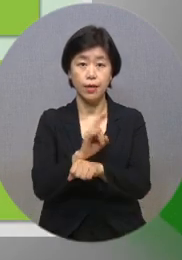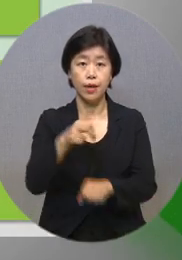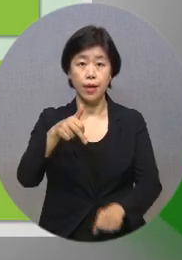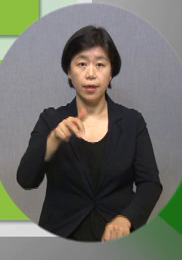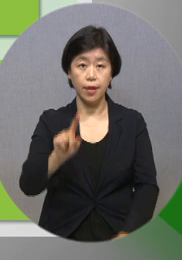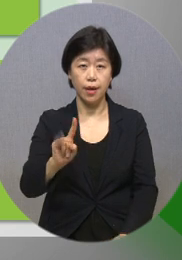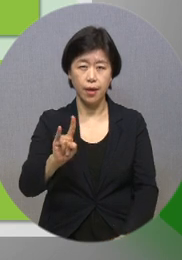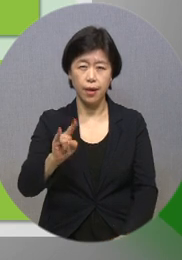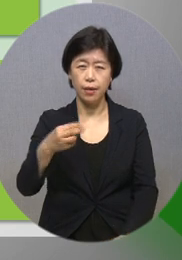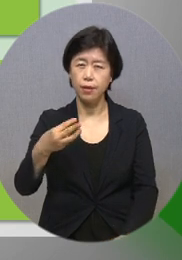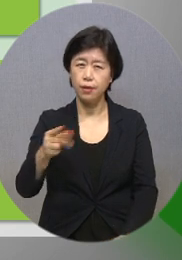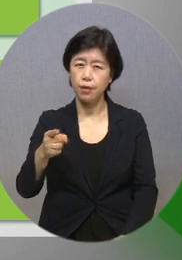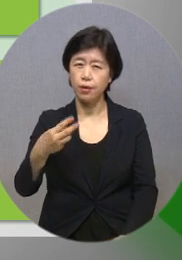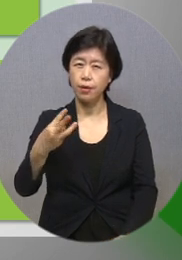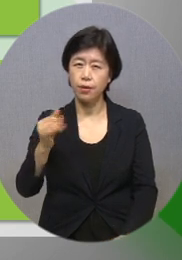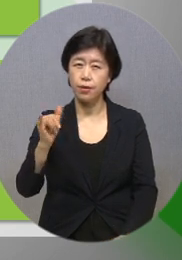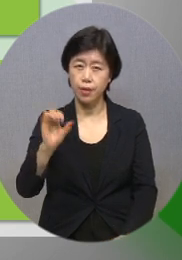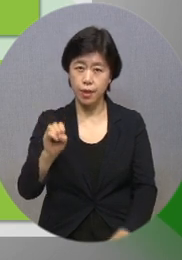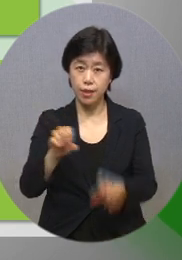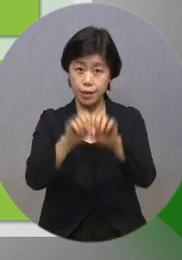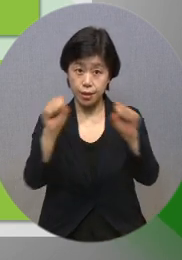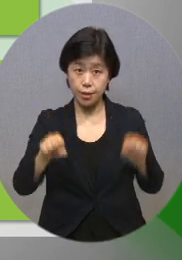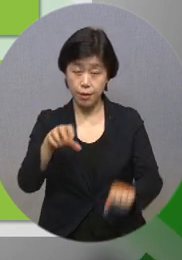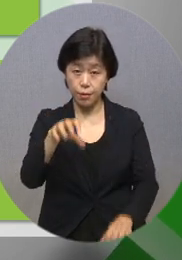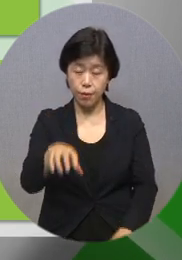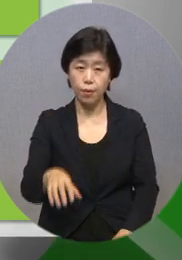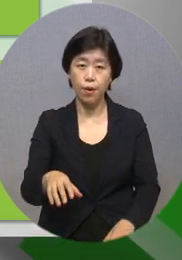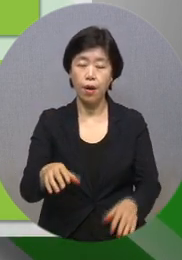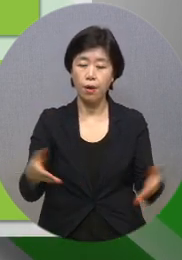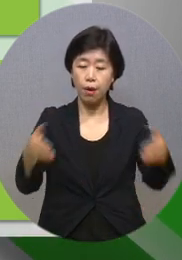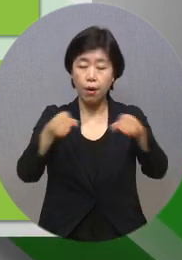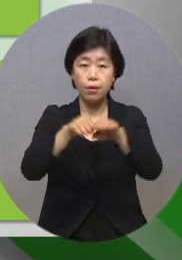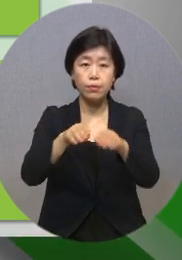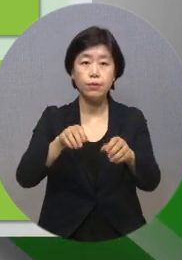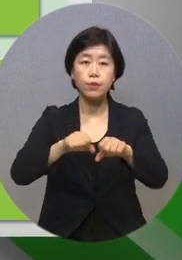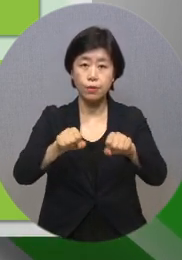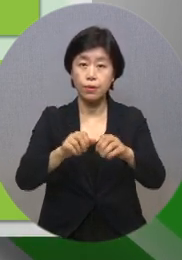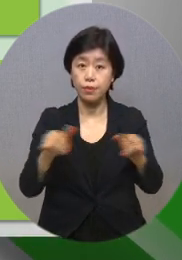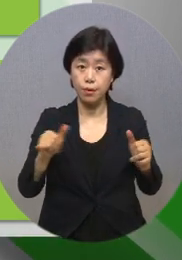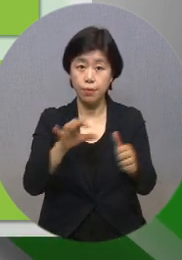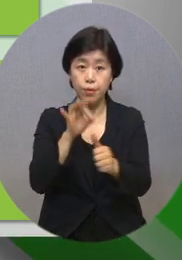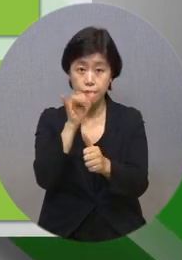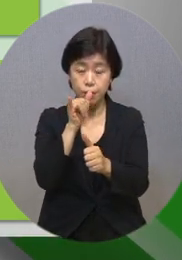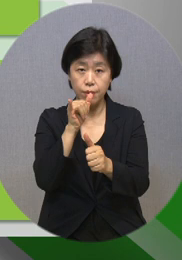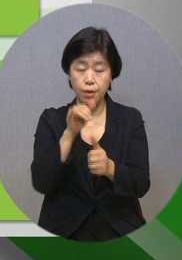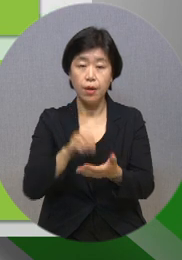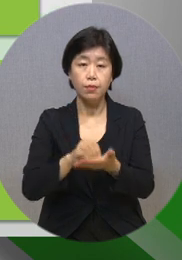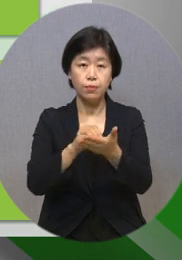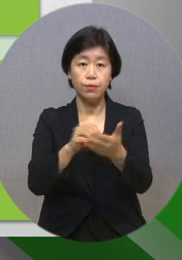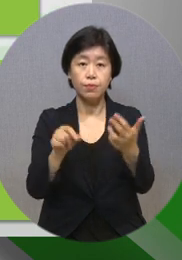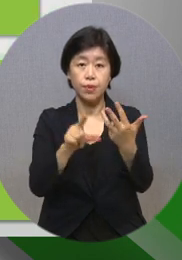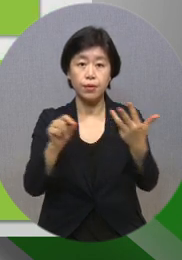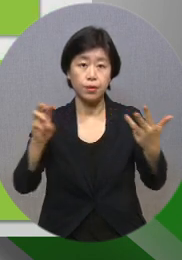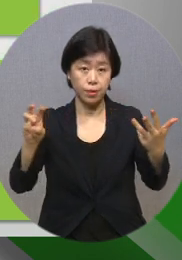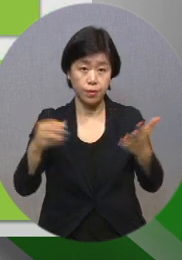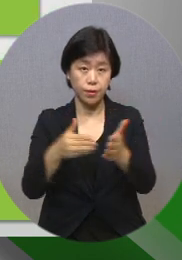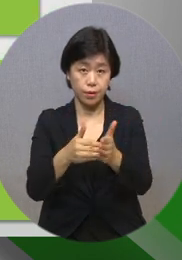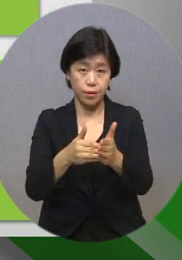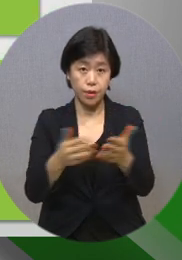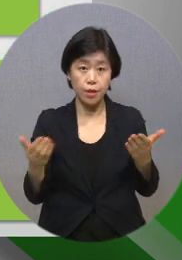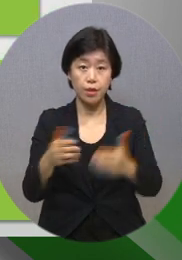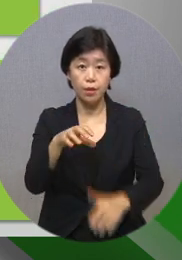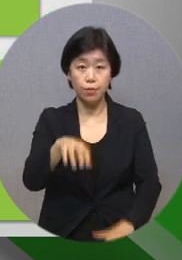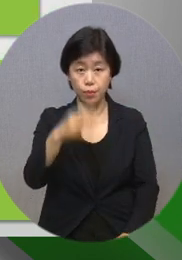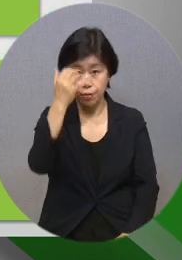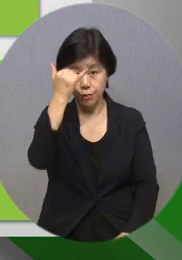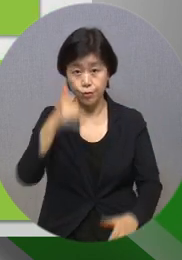주식회사 현대 캐터링 시스템에서 건물 청소원을 모집합니다. 접수마감일은 8월 30일까지며 근무지는